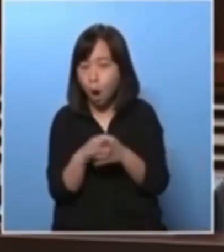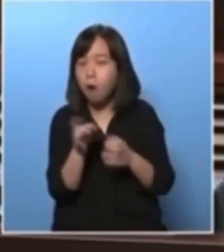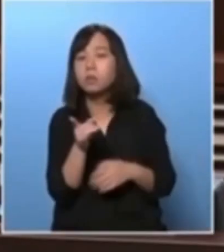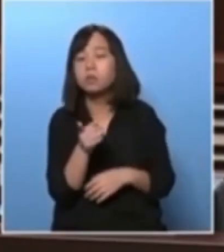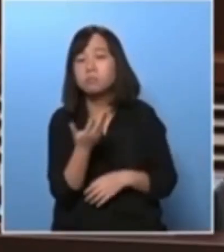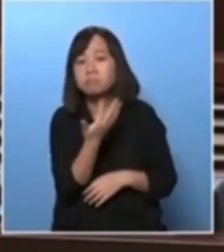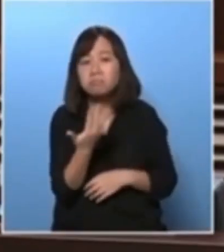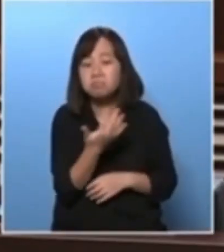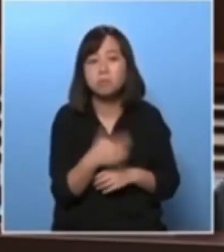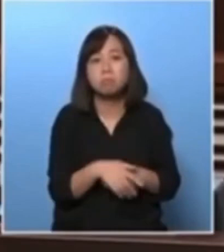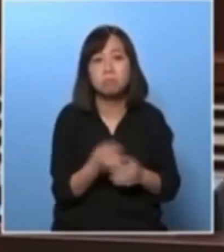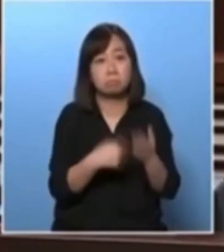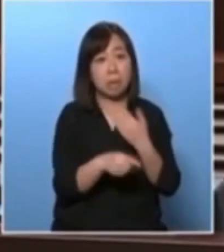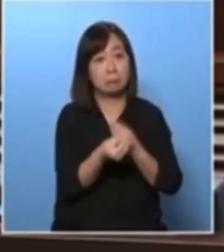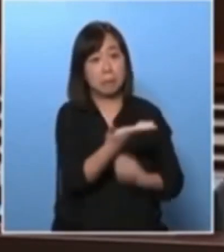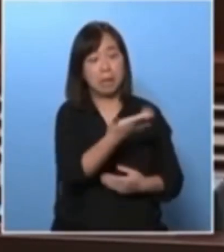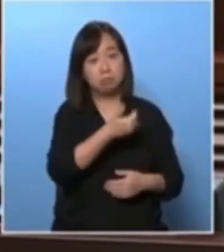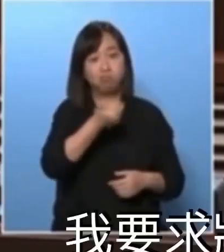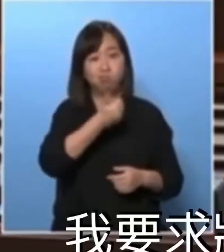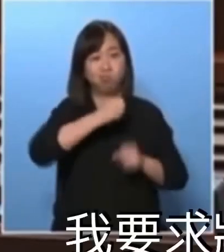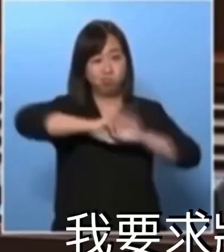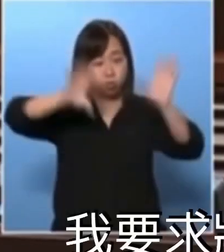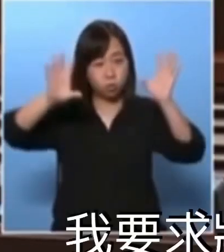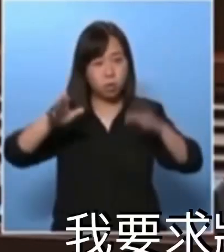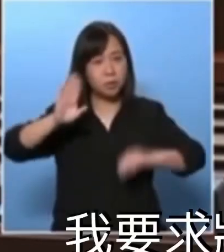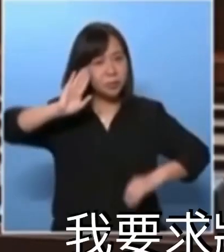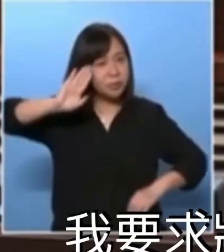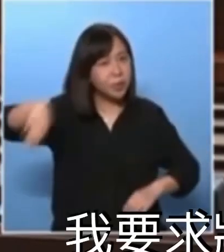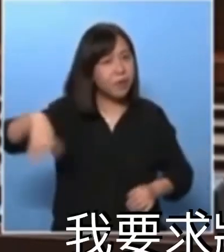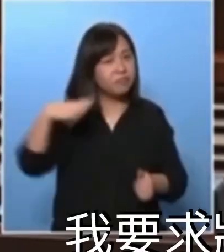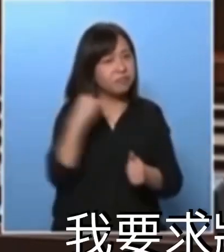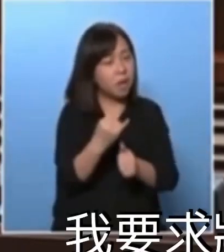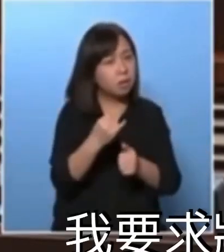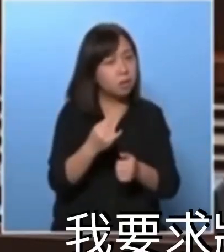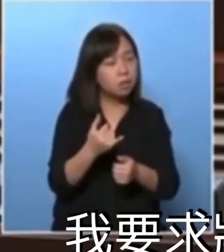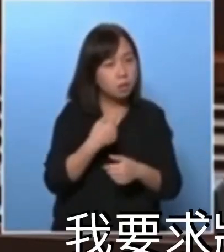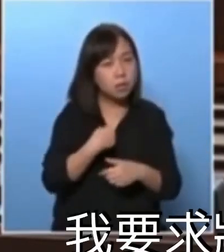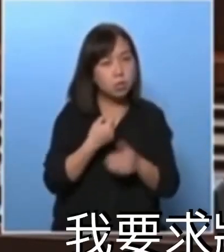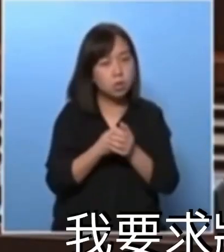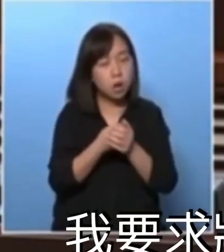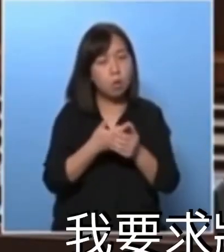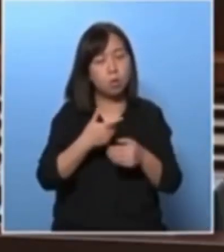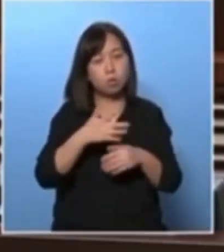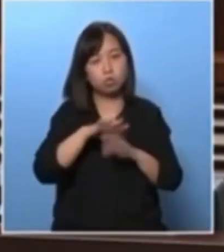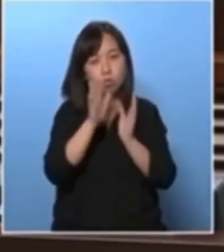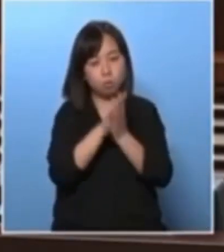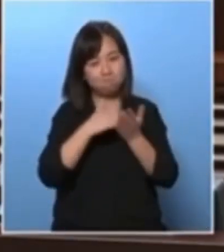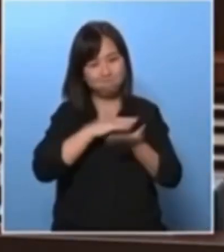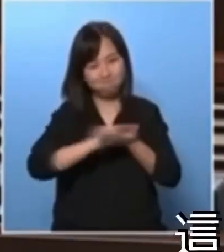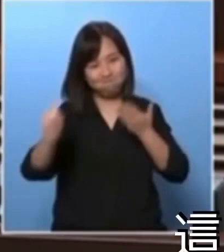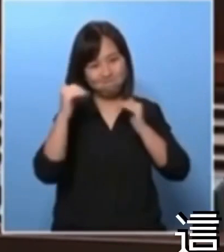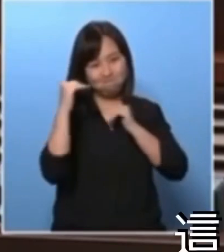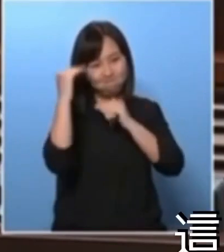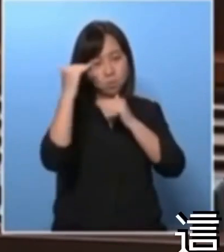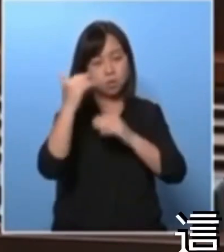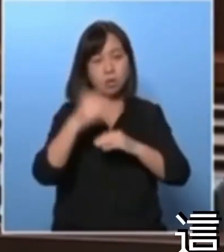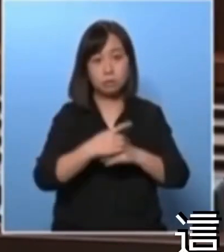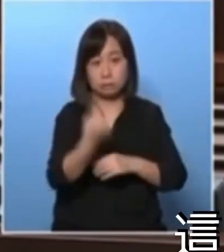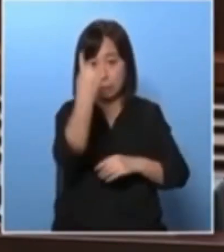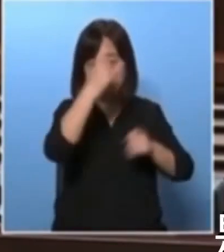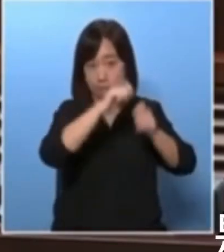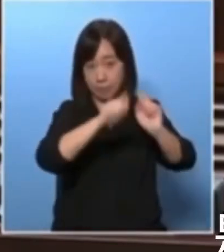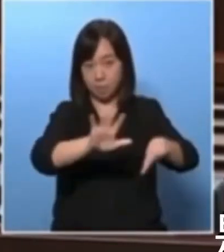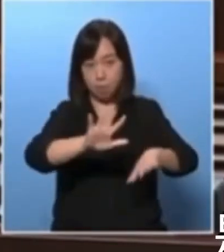面，容許呢條試題咁樣出嚟嘅？将来的惩处机制，我要求完全要明确，不